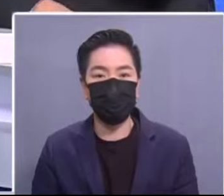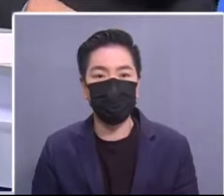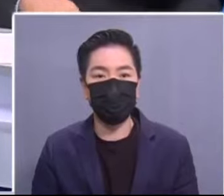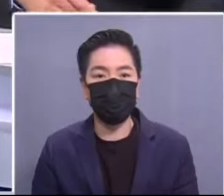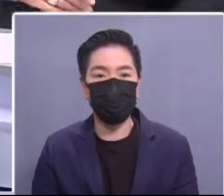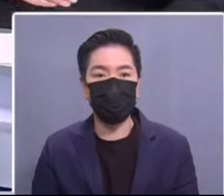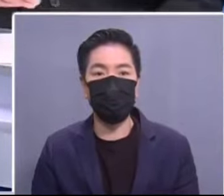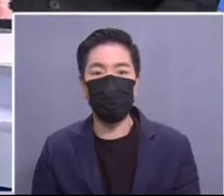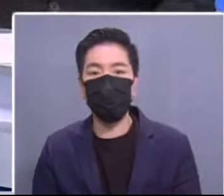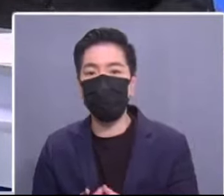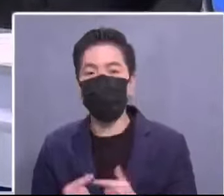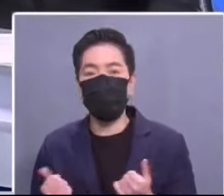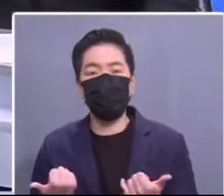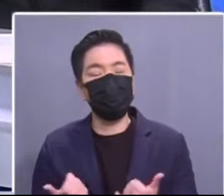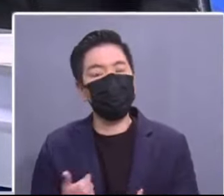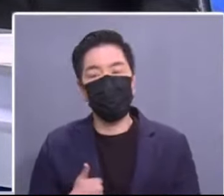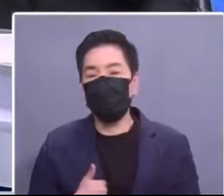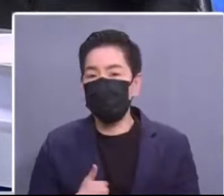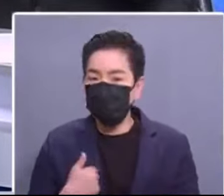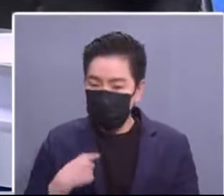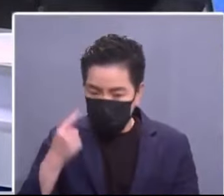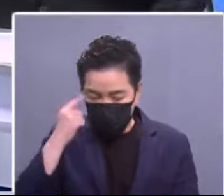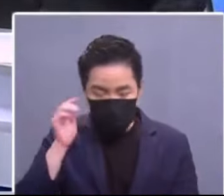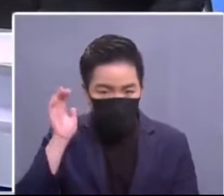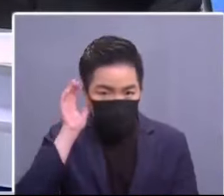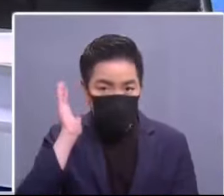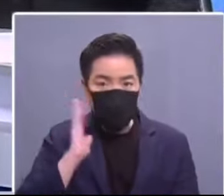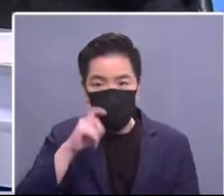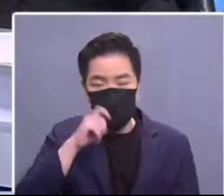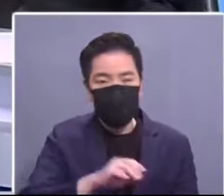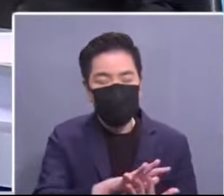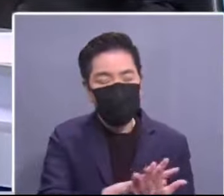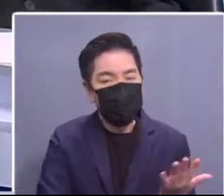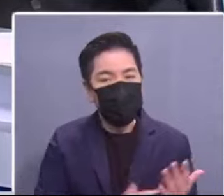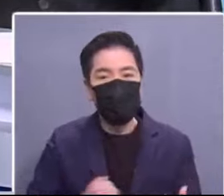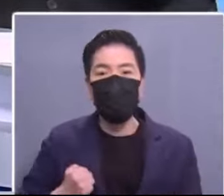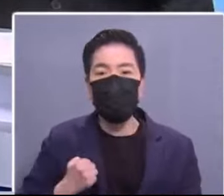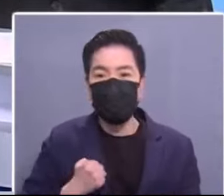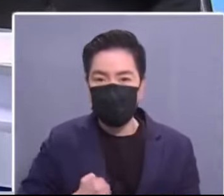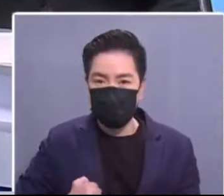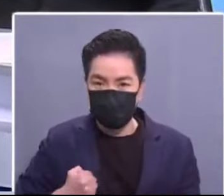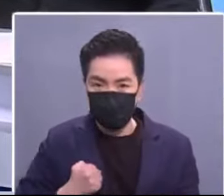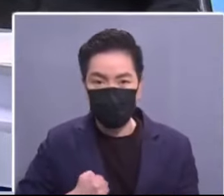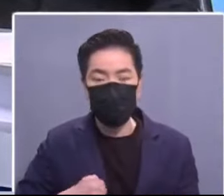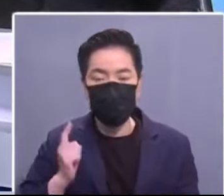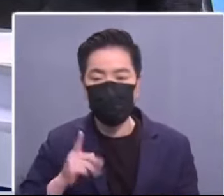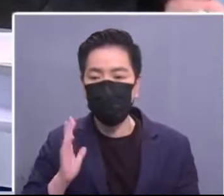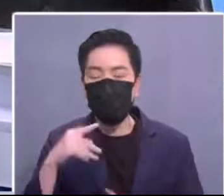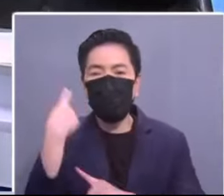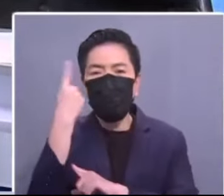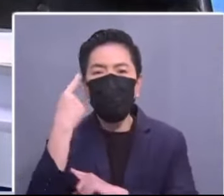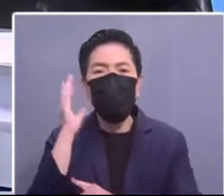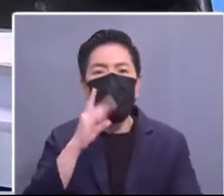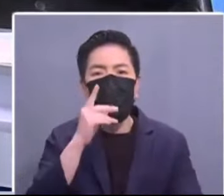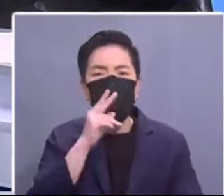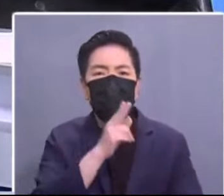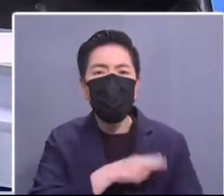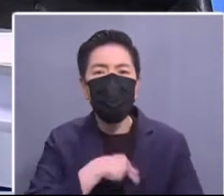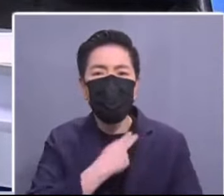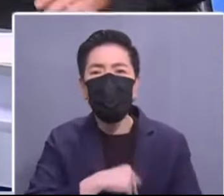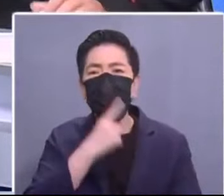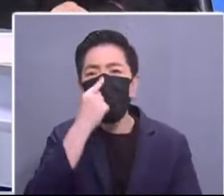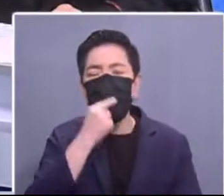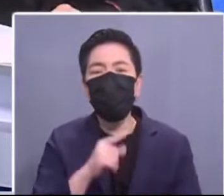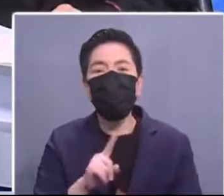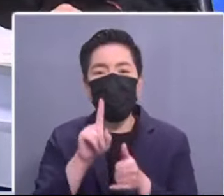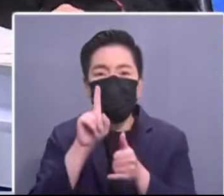สิ่งที่เกิดขึ้นนี่ผมก็เชื่อว่าประชาชนคนไทยทุกคนก็เสียใจนะ ใช่ค่ะ ที่มีนักท่องเที่ยวนะครับต้อง